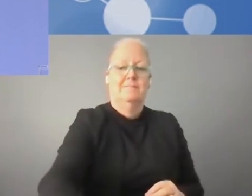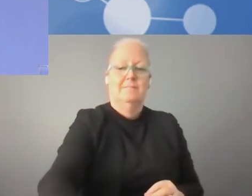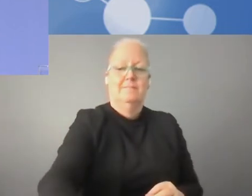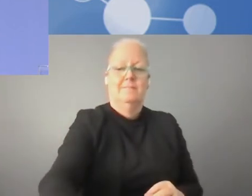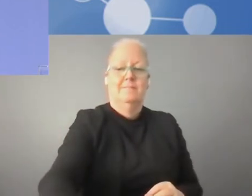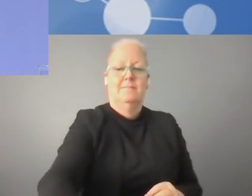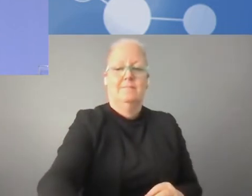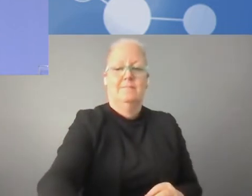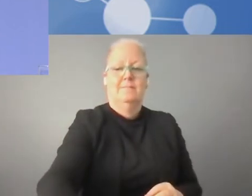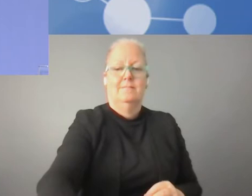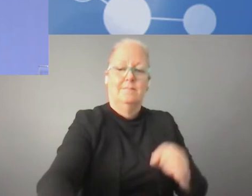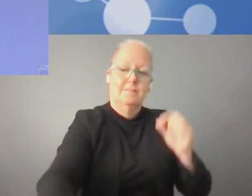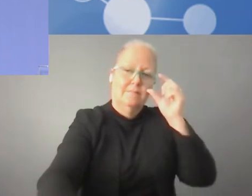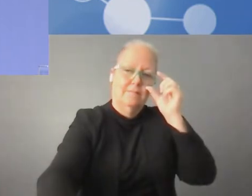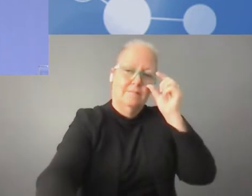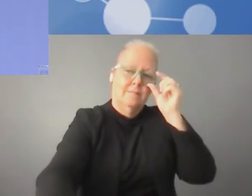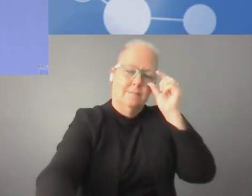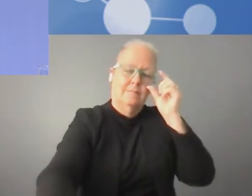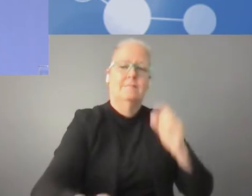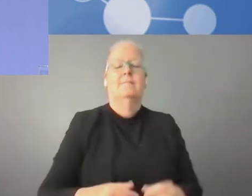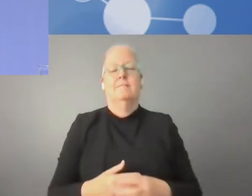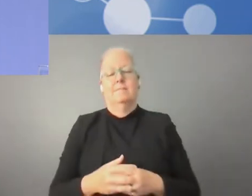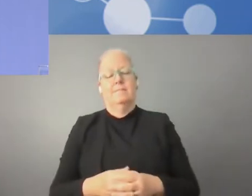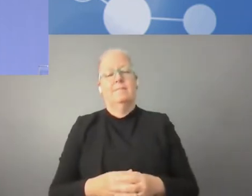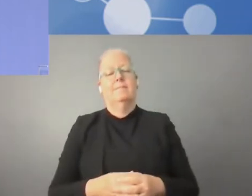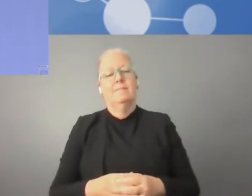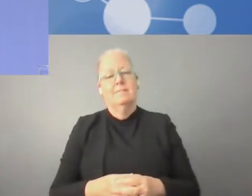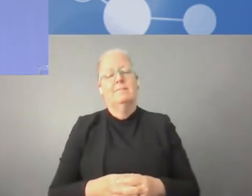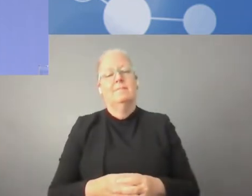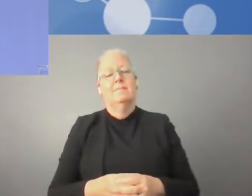我现在会讲法语，所以请大家戴耳机。